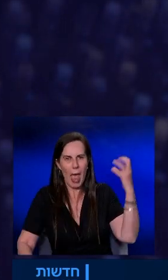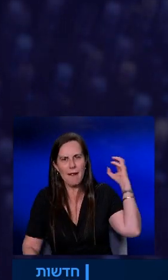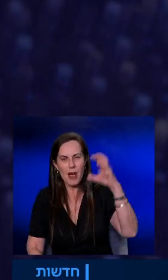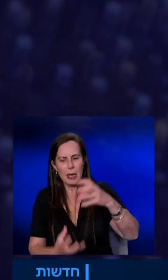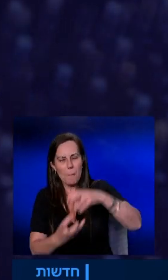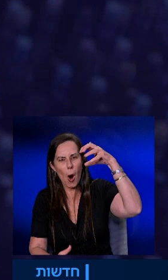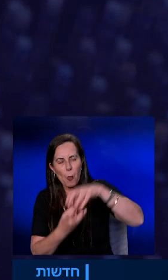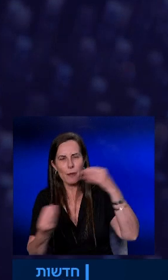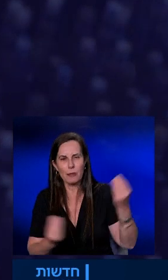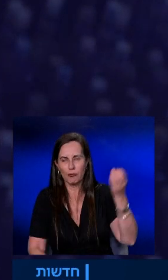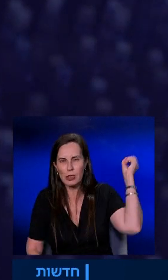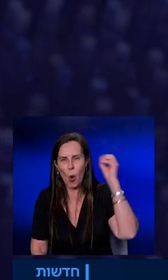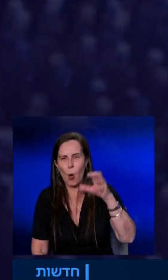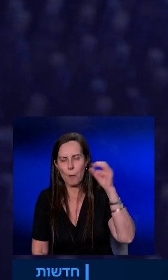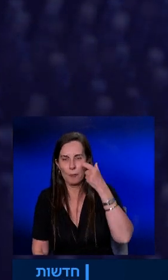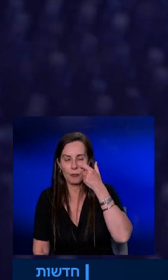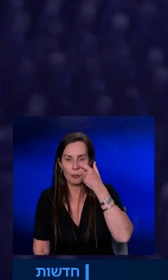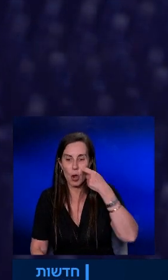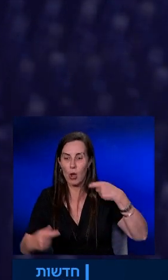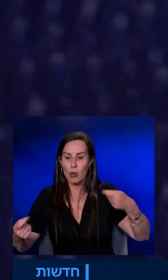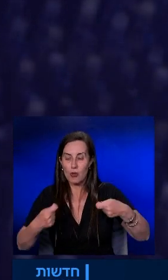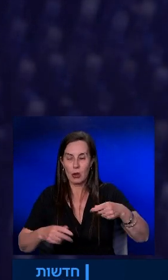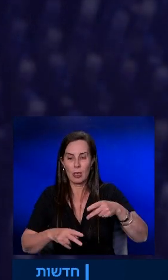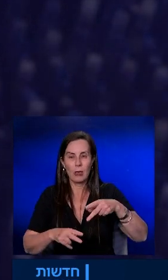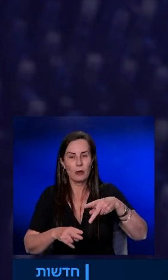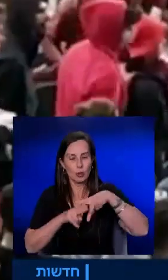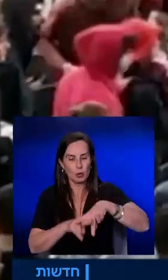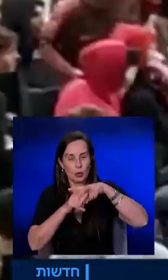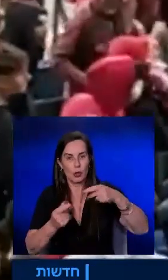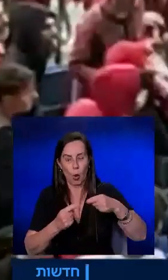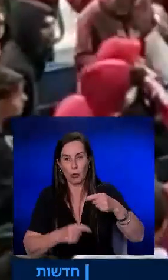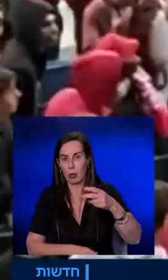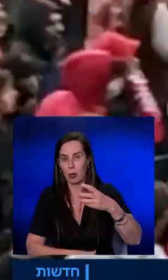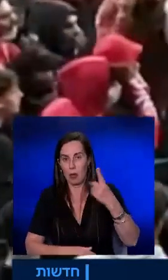בקבוקים וחפצים שונים. פרש משטרה נפגע מבקבוק בראשו.